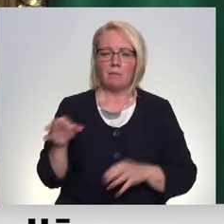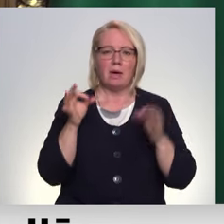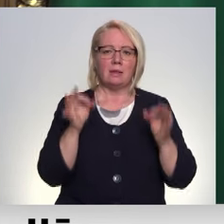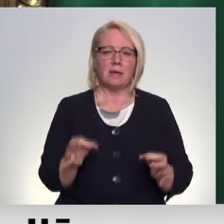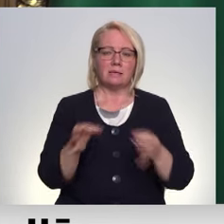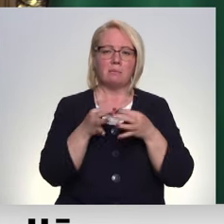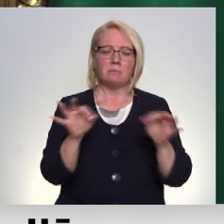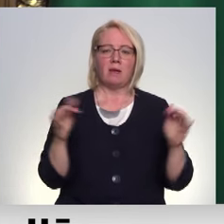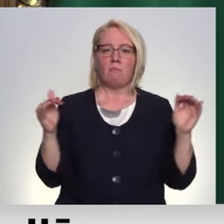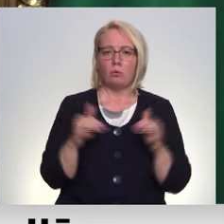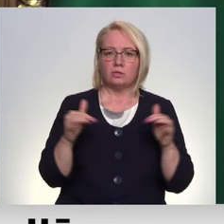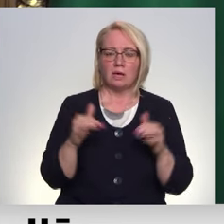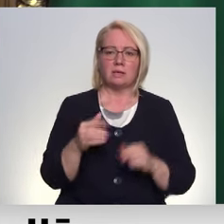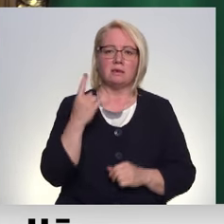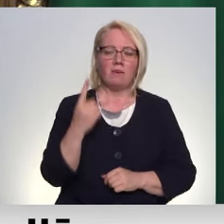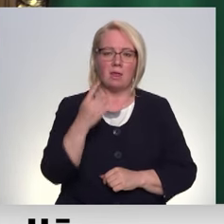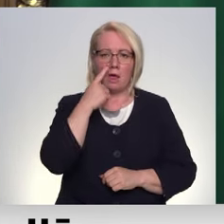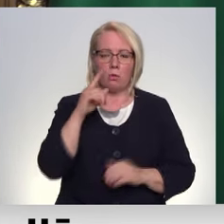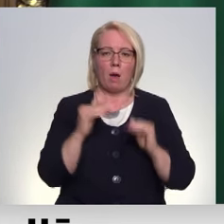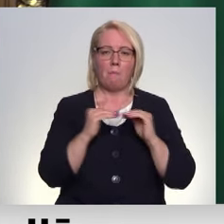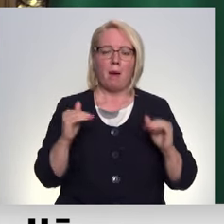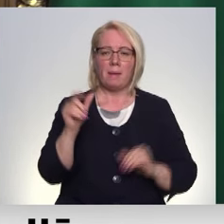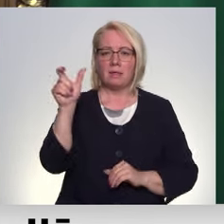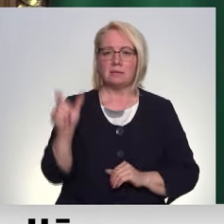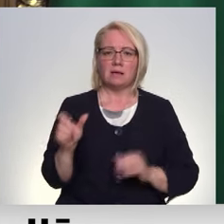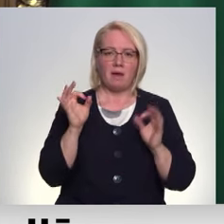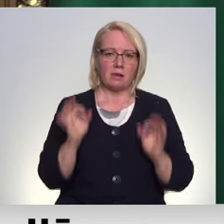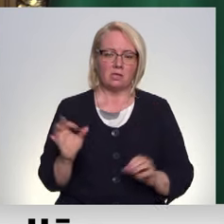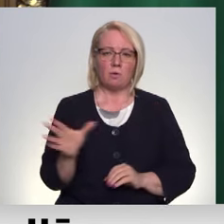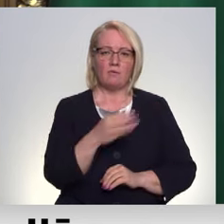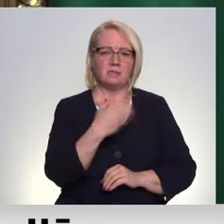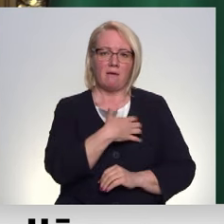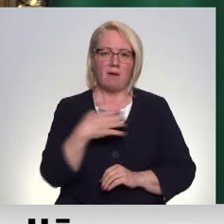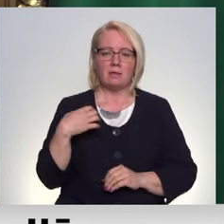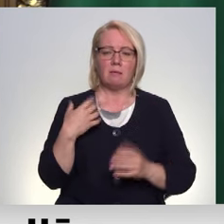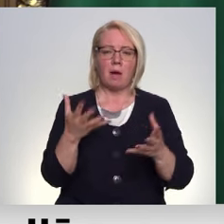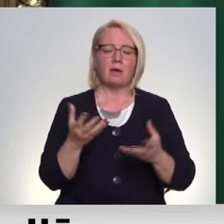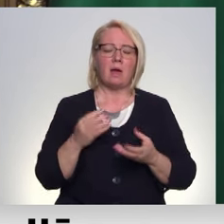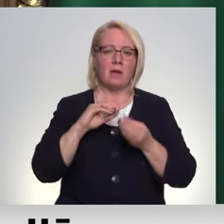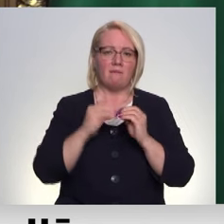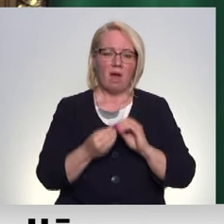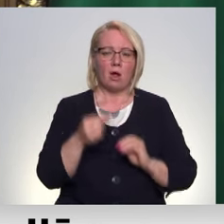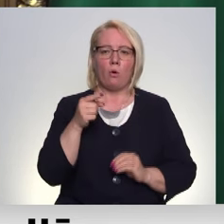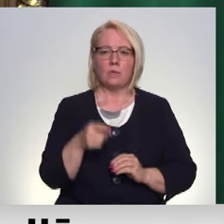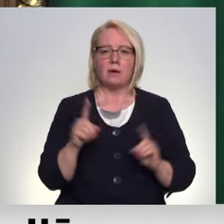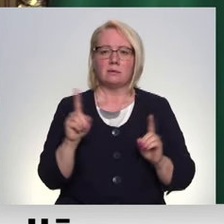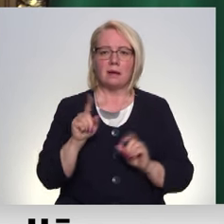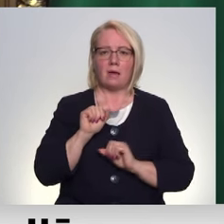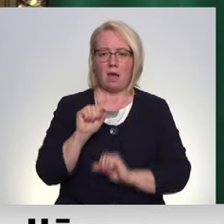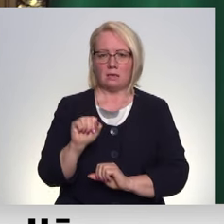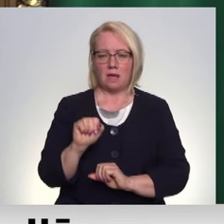brīvi pulcēties ir vienas no pamata cilvēku tiesībām un visām valdībām to jāņem vērā un tās ir